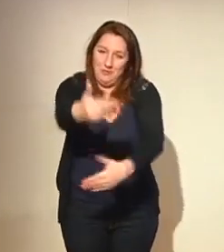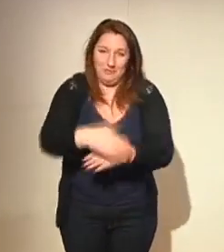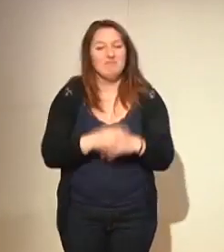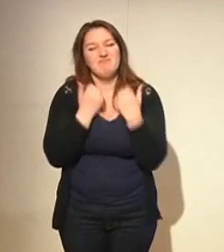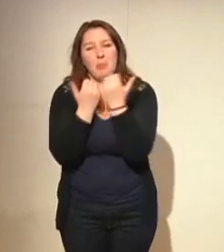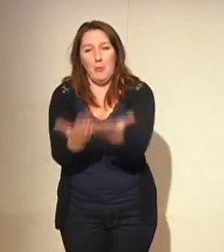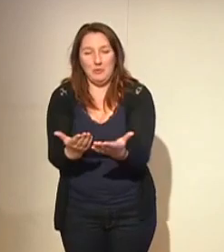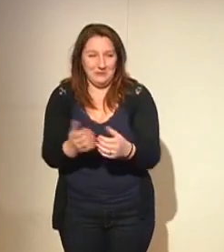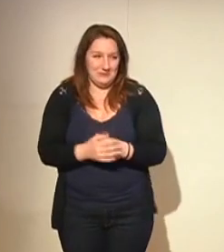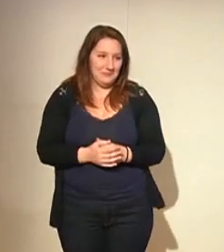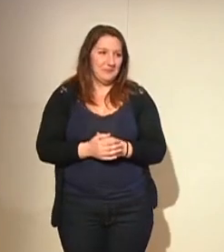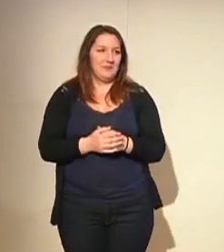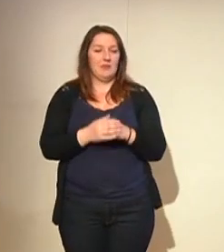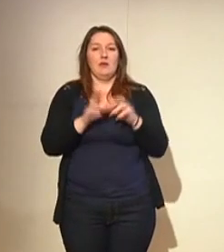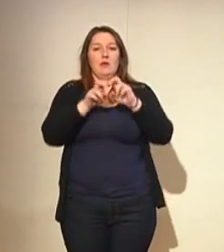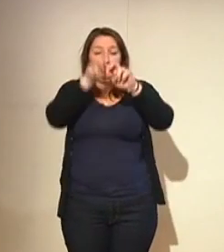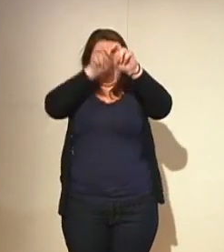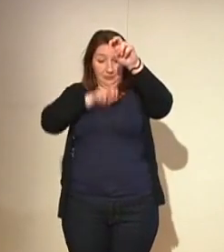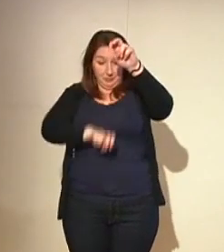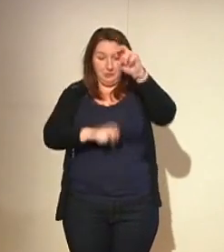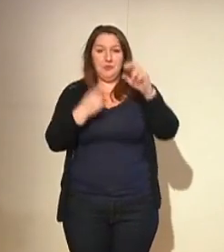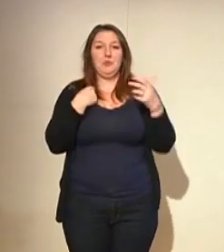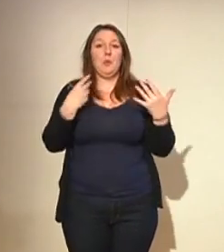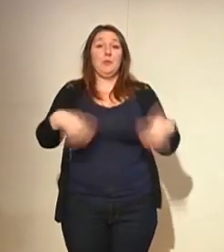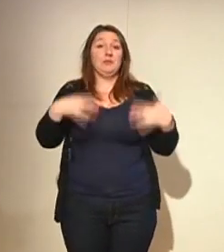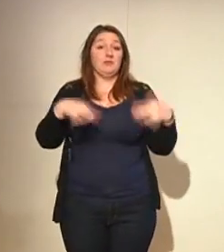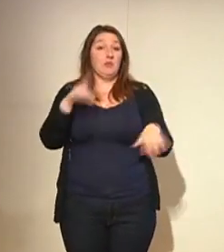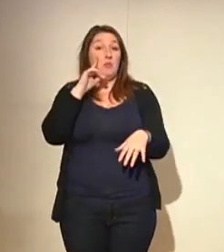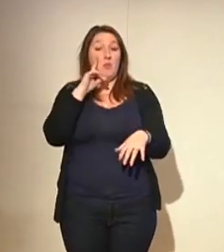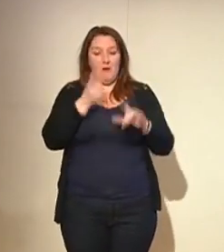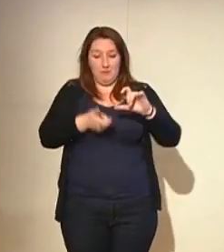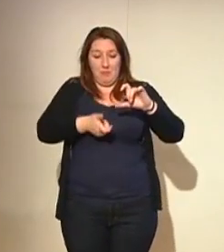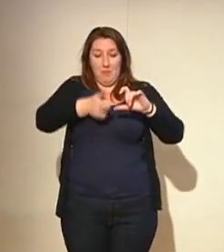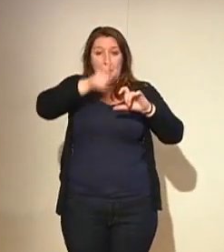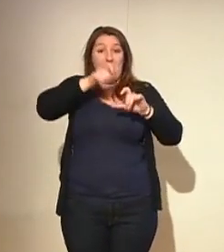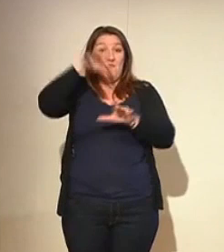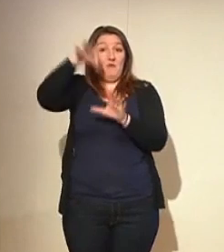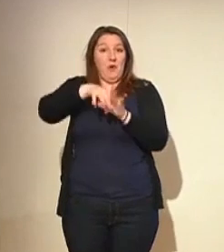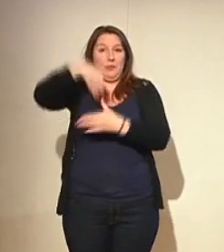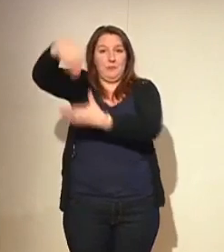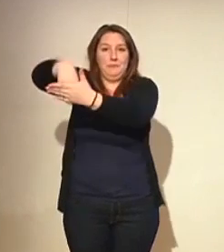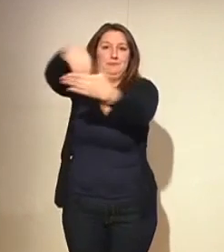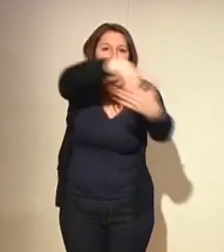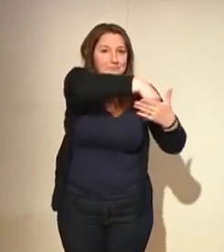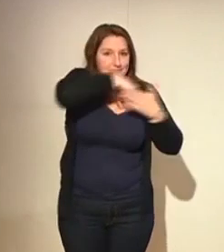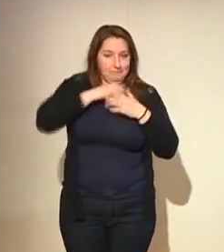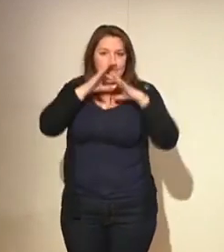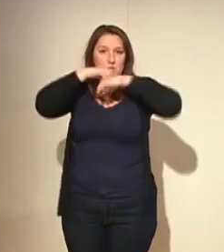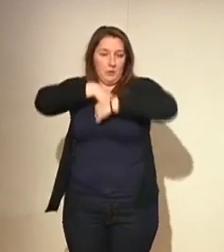faut sauter à la délibération numéro 19 puisque les autres seront soumis à un vote un bulletin